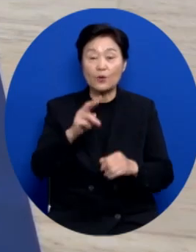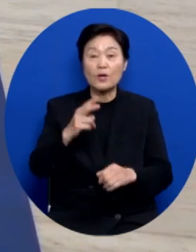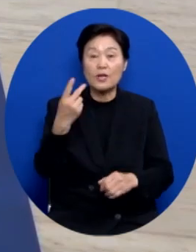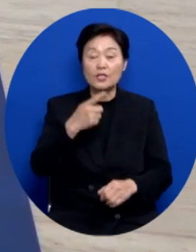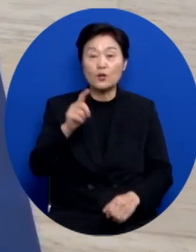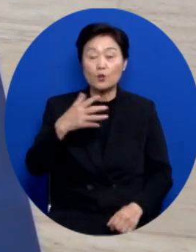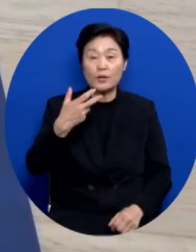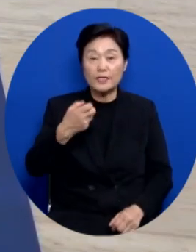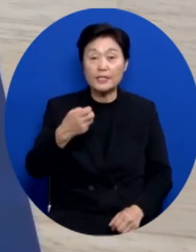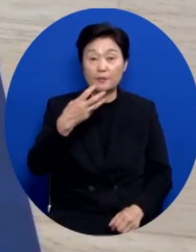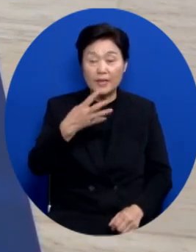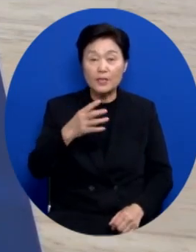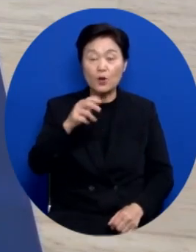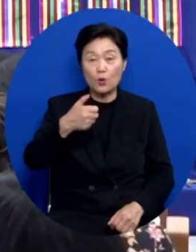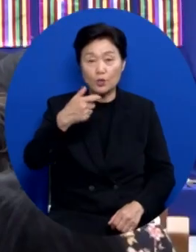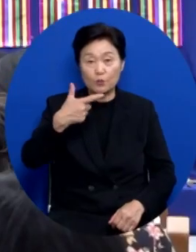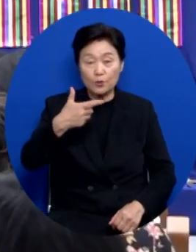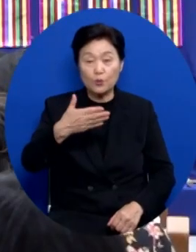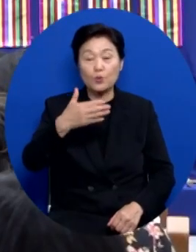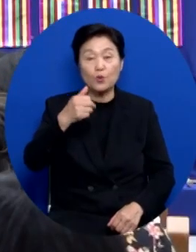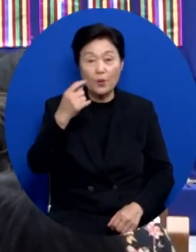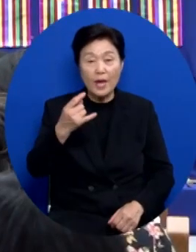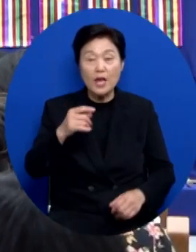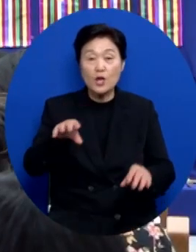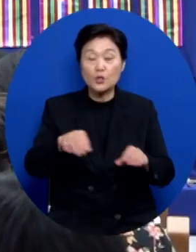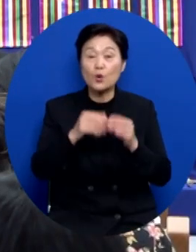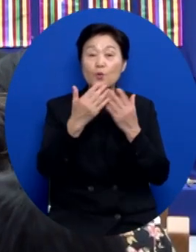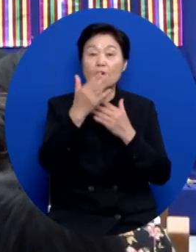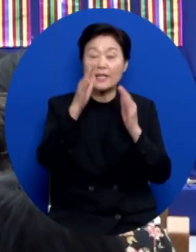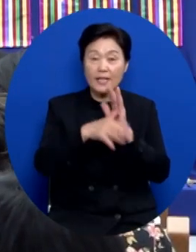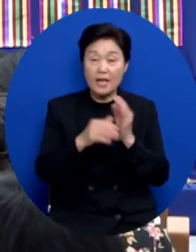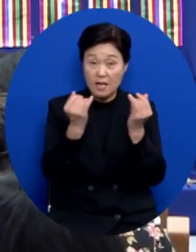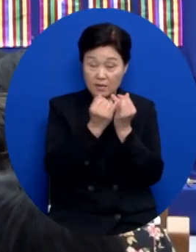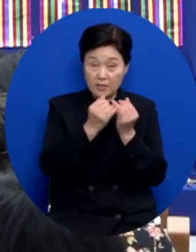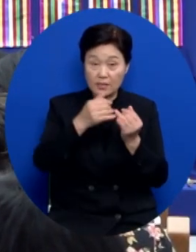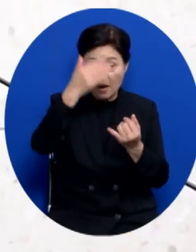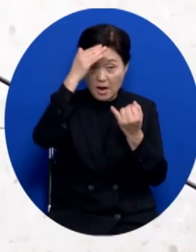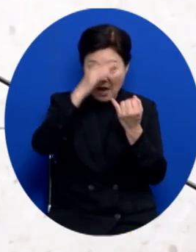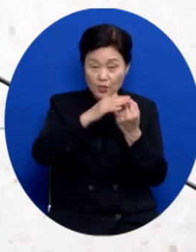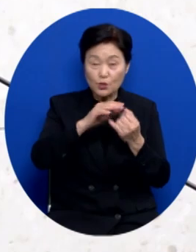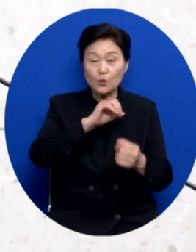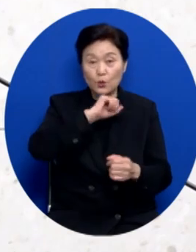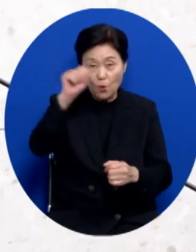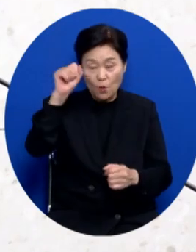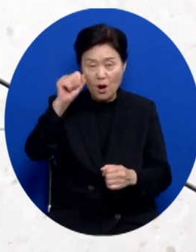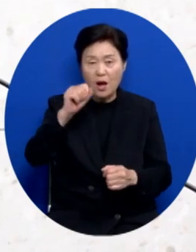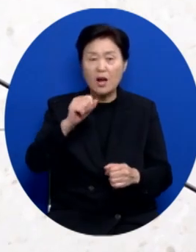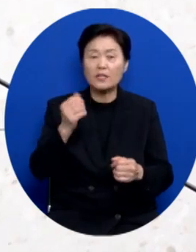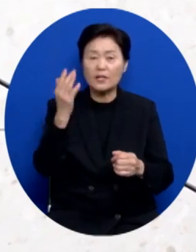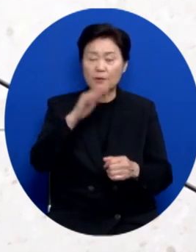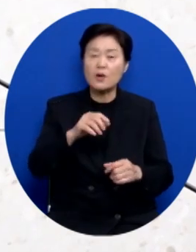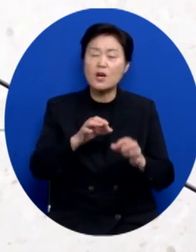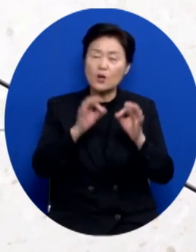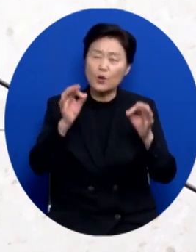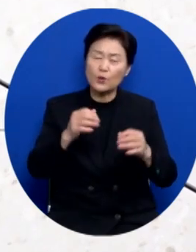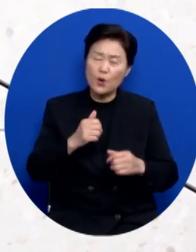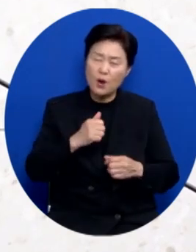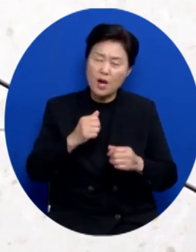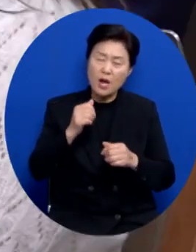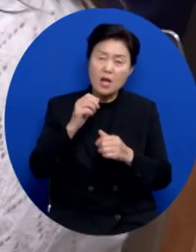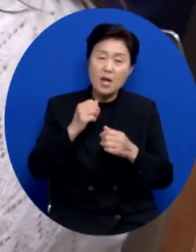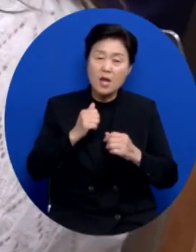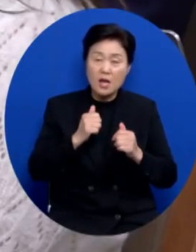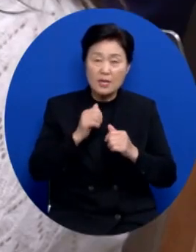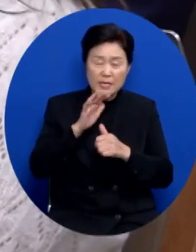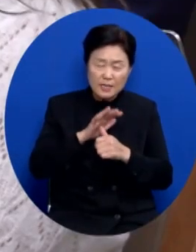1974년 제 59회 총회에서 여성 안수가 통과돼 있다며 소명으로 무명의 시간을 견진 여성 선배 목회자들의